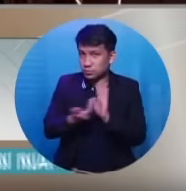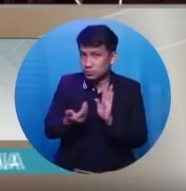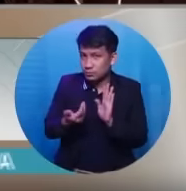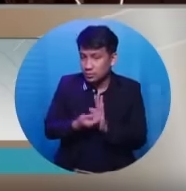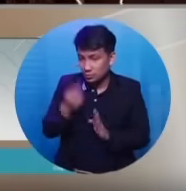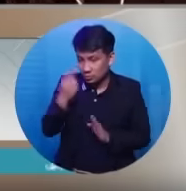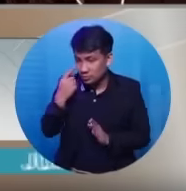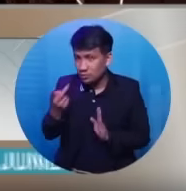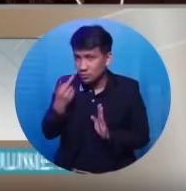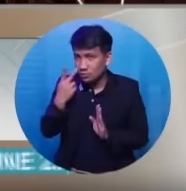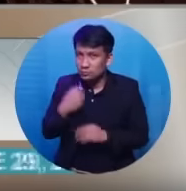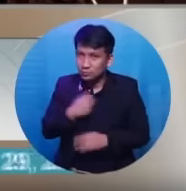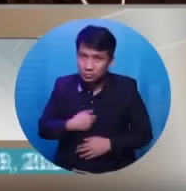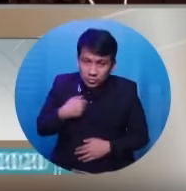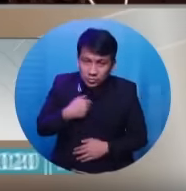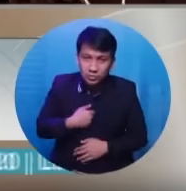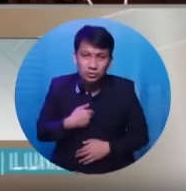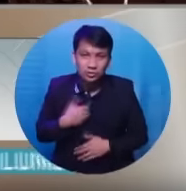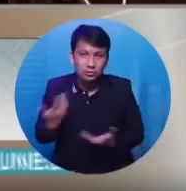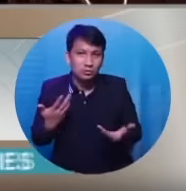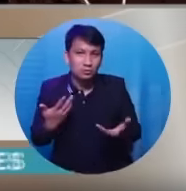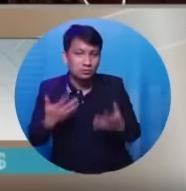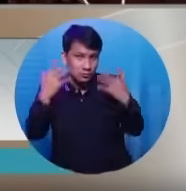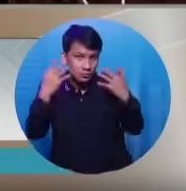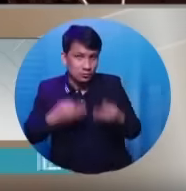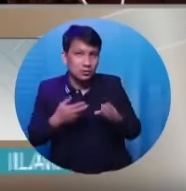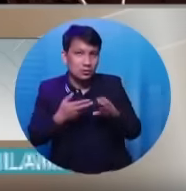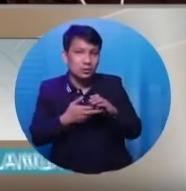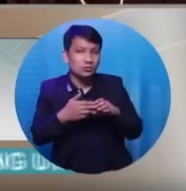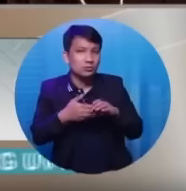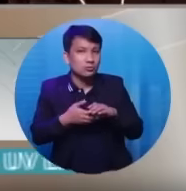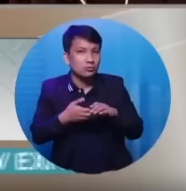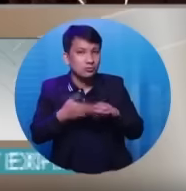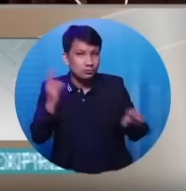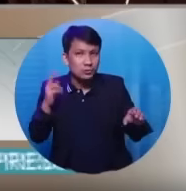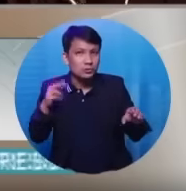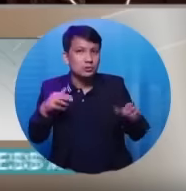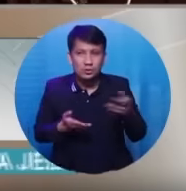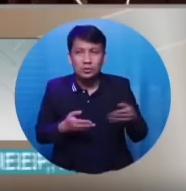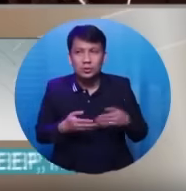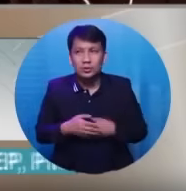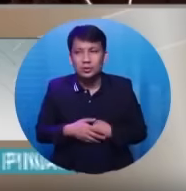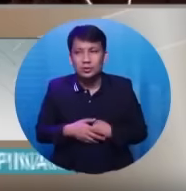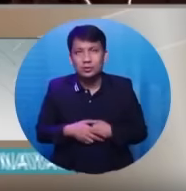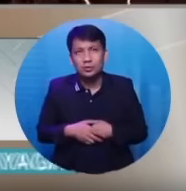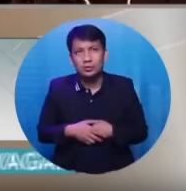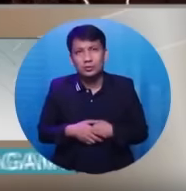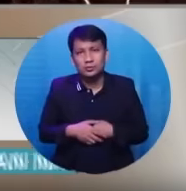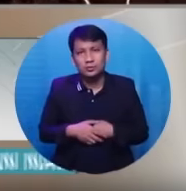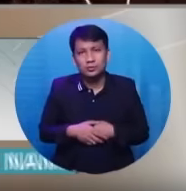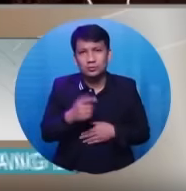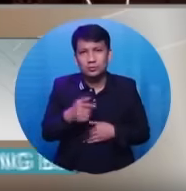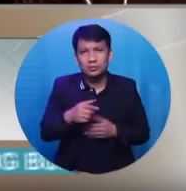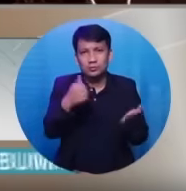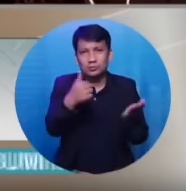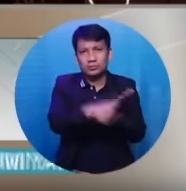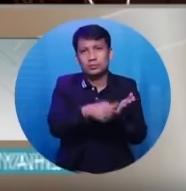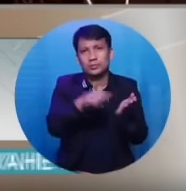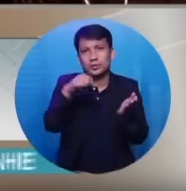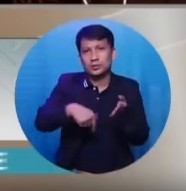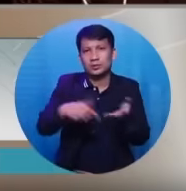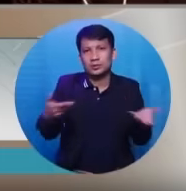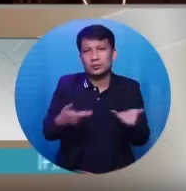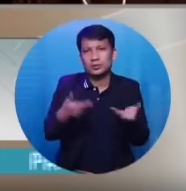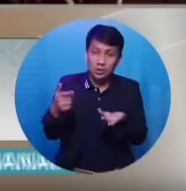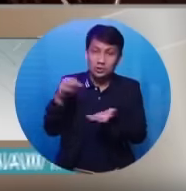nagsisisi, mali mo baka mag-file siya ng desistance. Pwede yun. Sir Raffy, naka-blotter na po siya dito sa